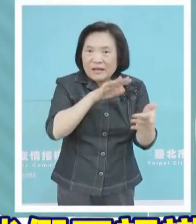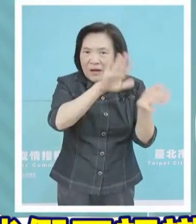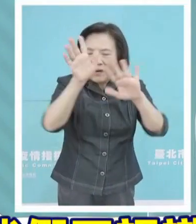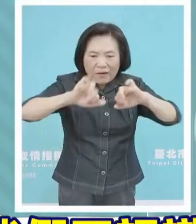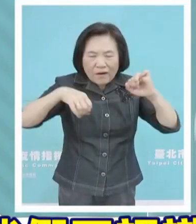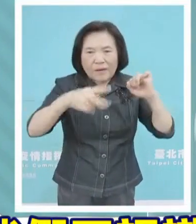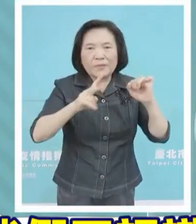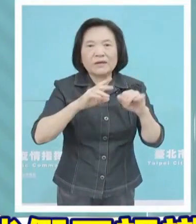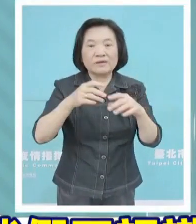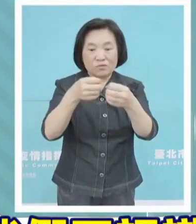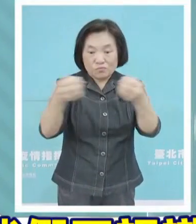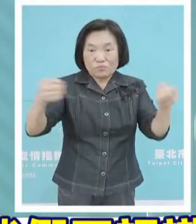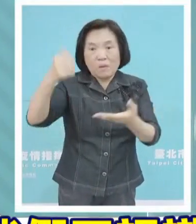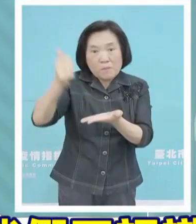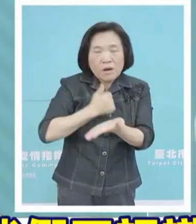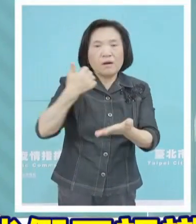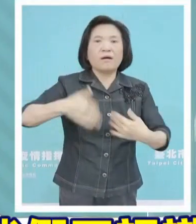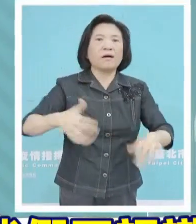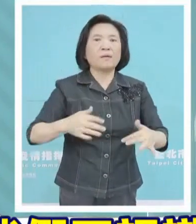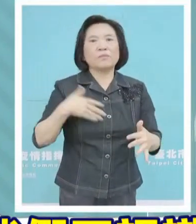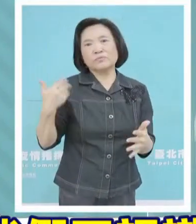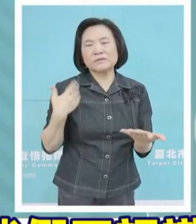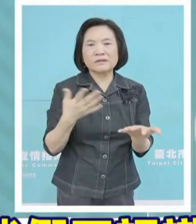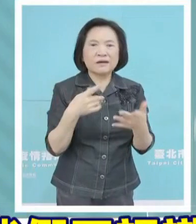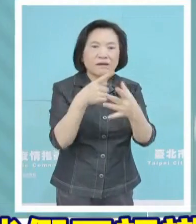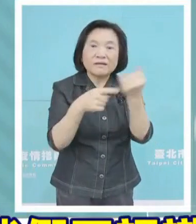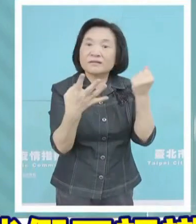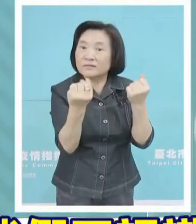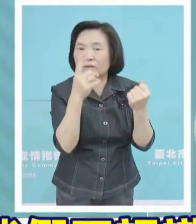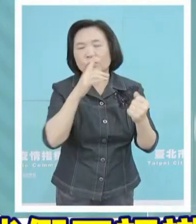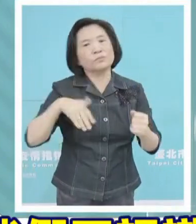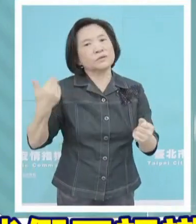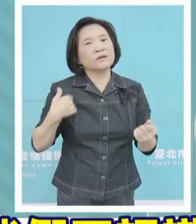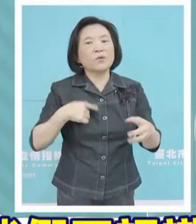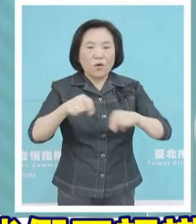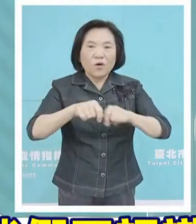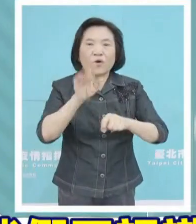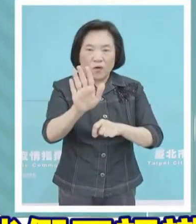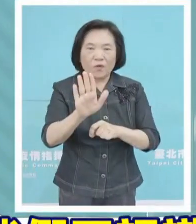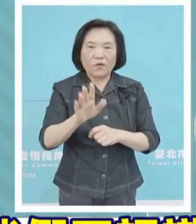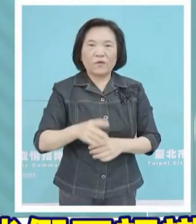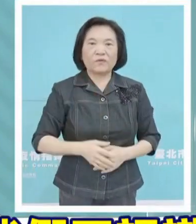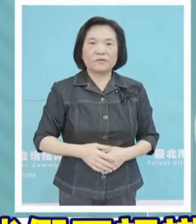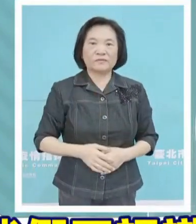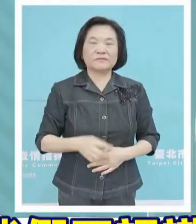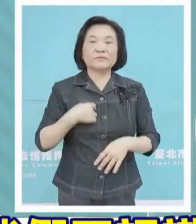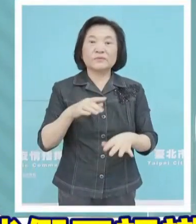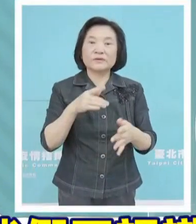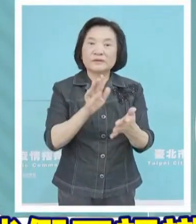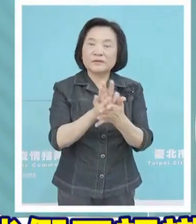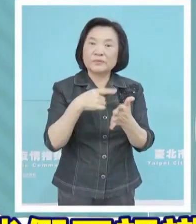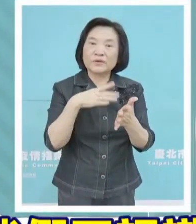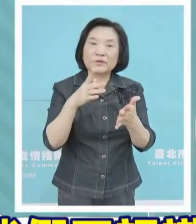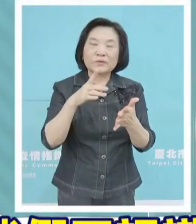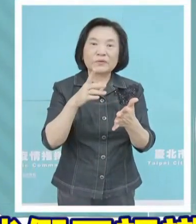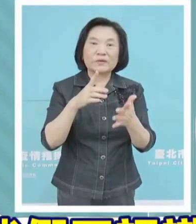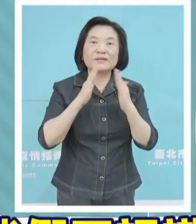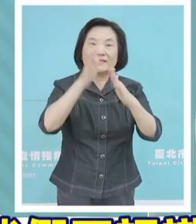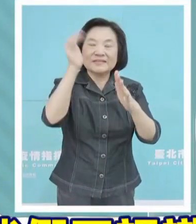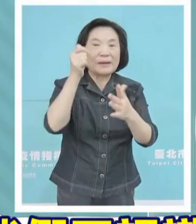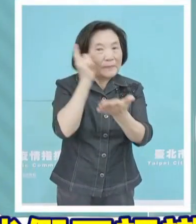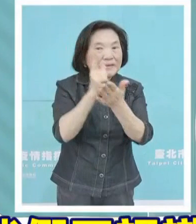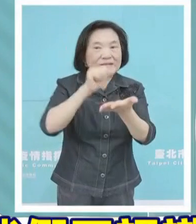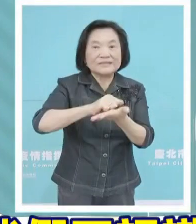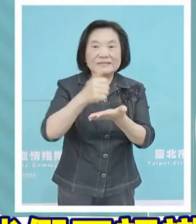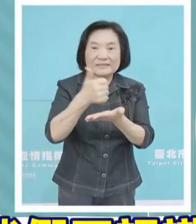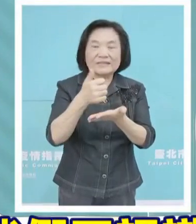整。不过我们的确有规划，所以当时我贴了一个，也就是我们市长每天在记者会的字卡，这个图卡很